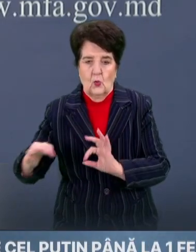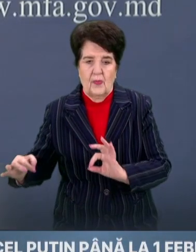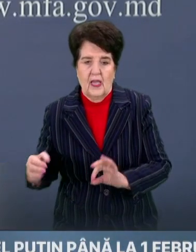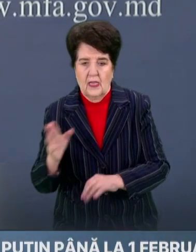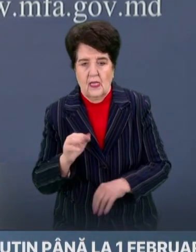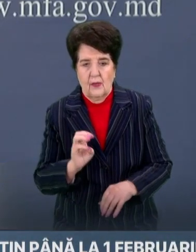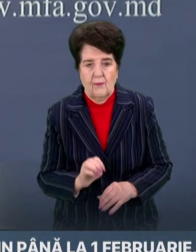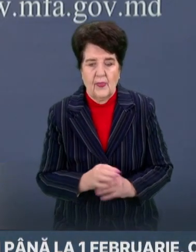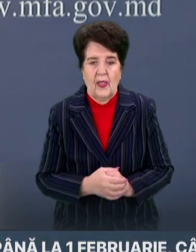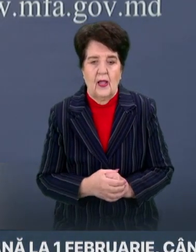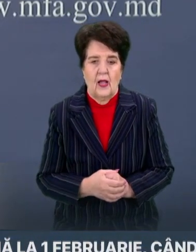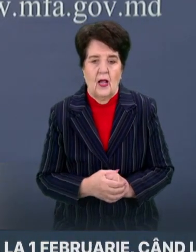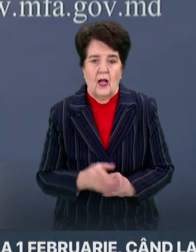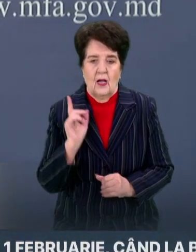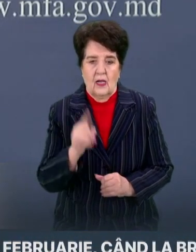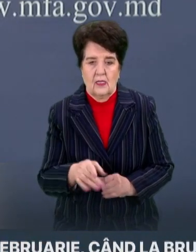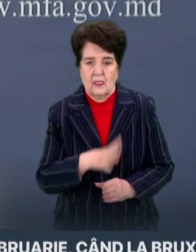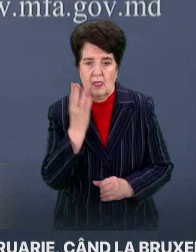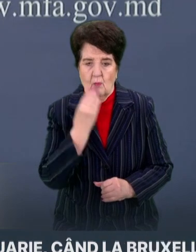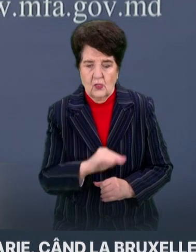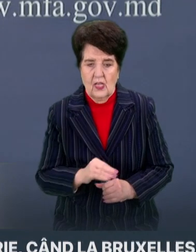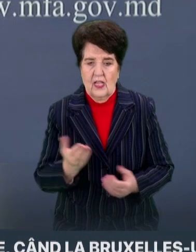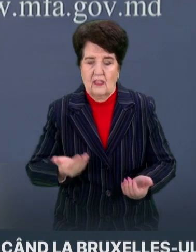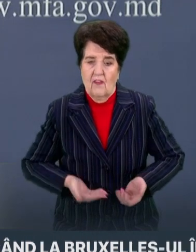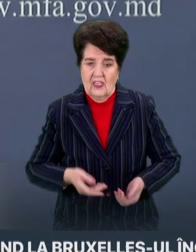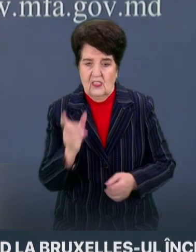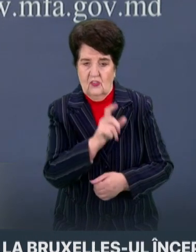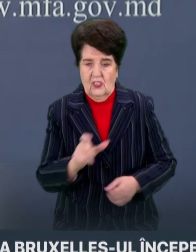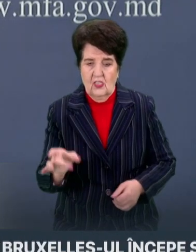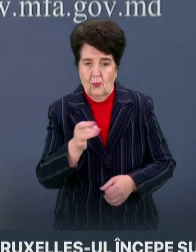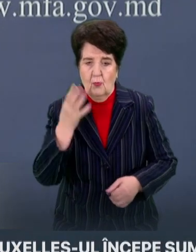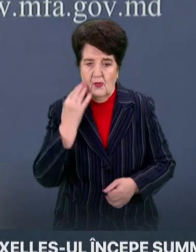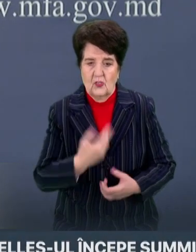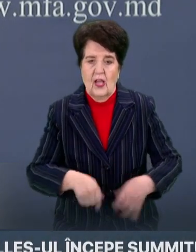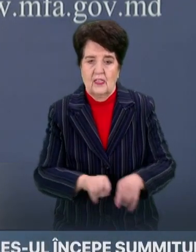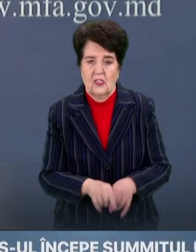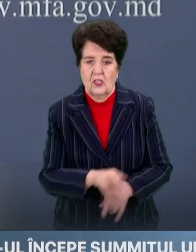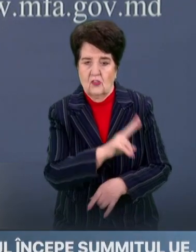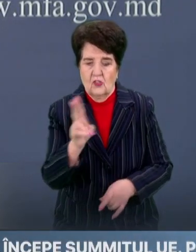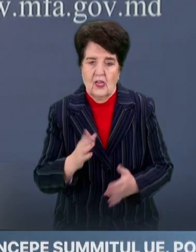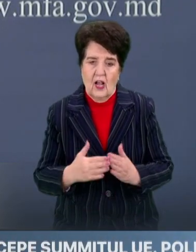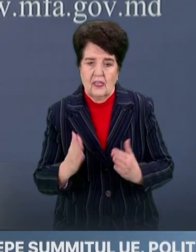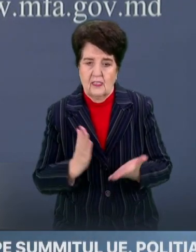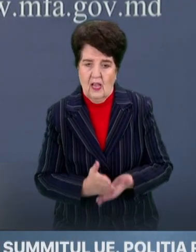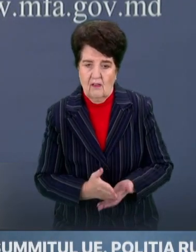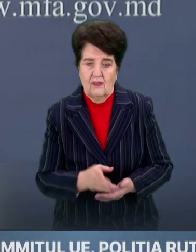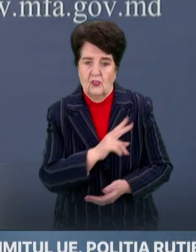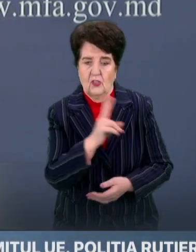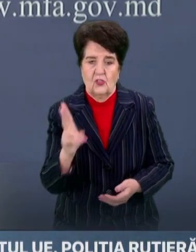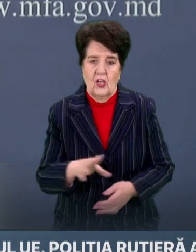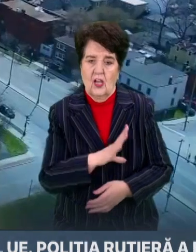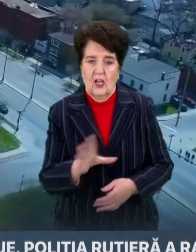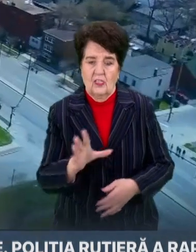încât să îmbunătățim viața cetățenilor Republicii Moldova, atât celor care se află acasă, cât și cei care